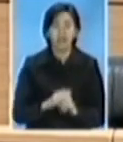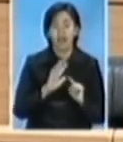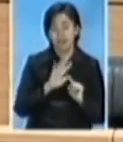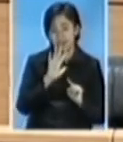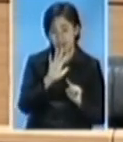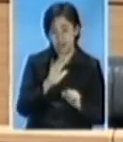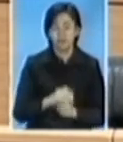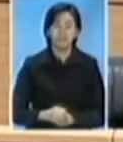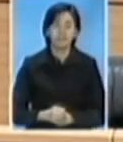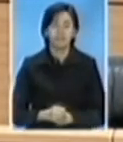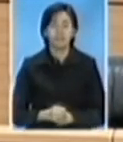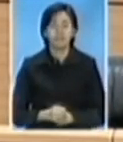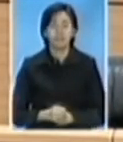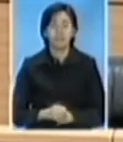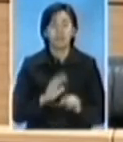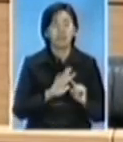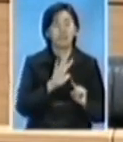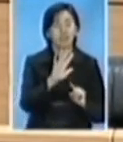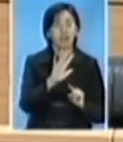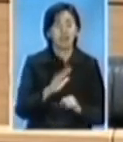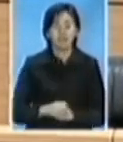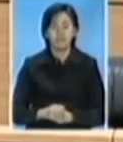านครับเรื่องที่5